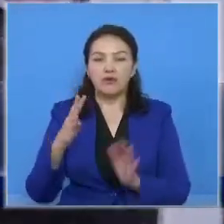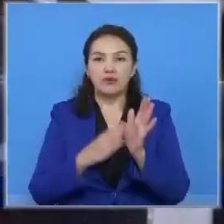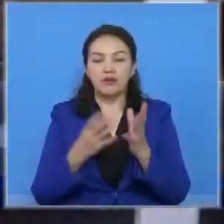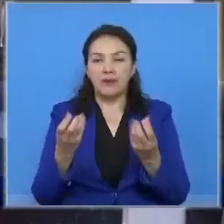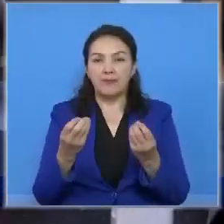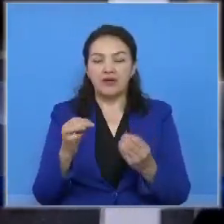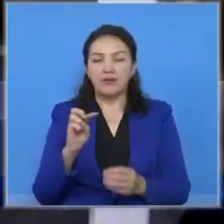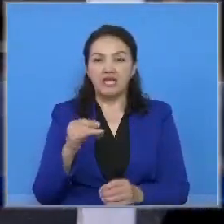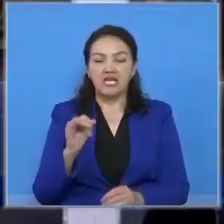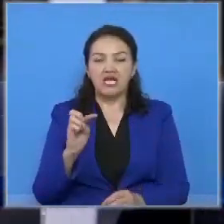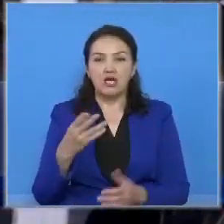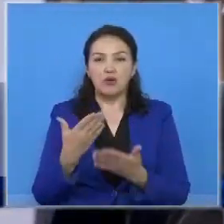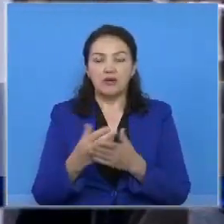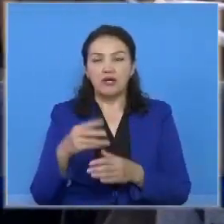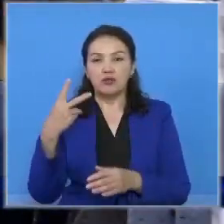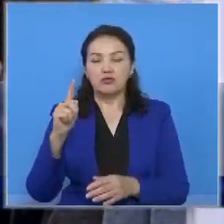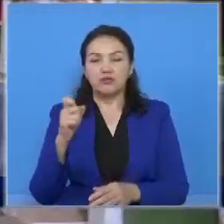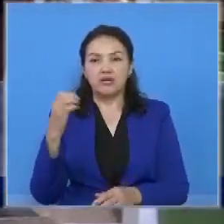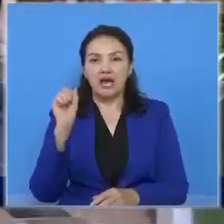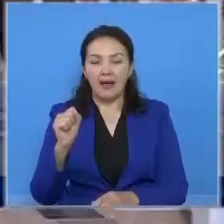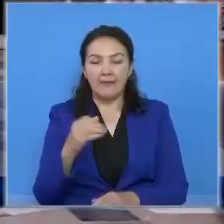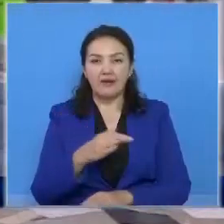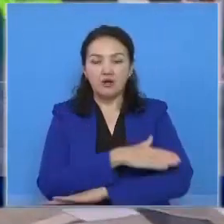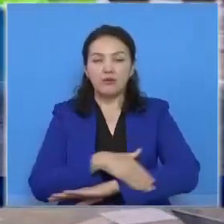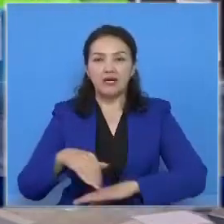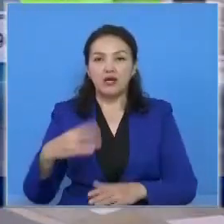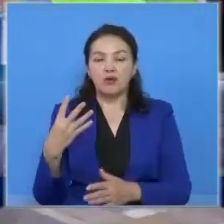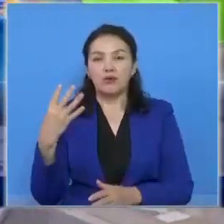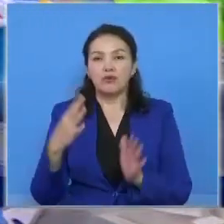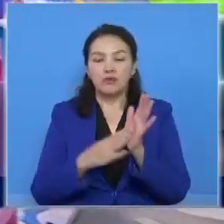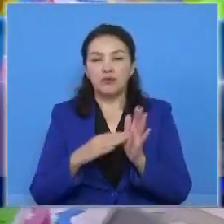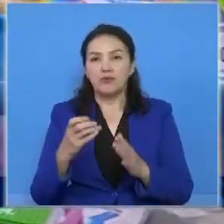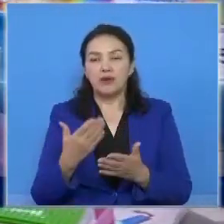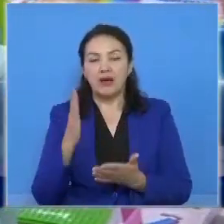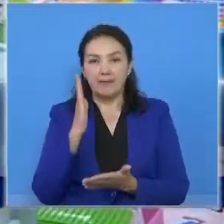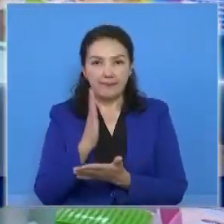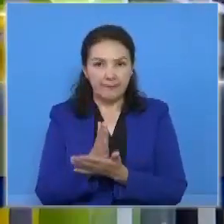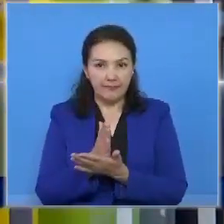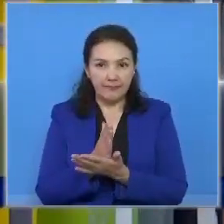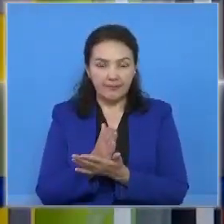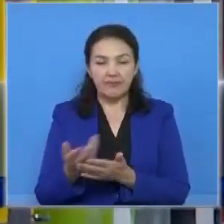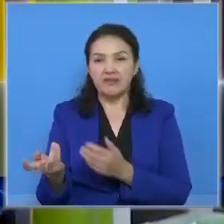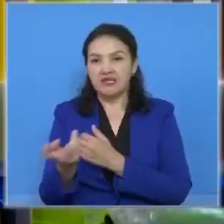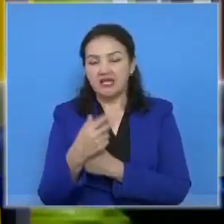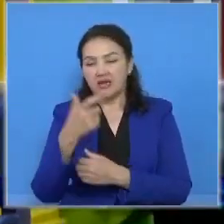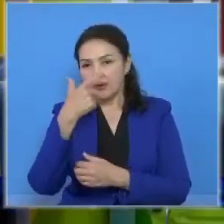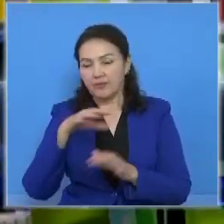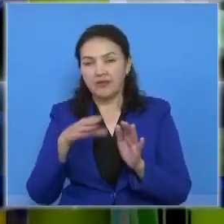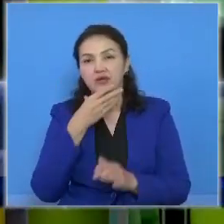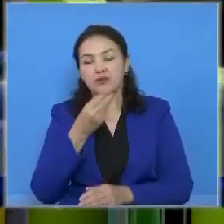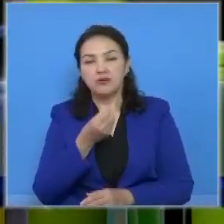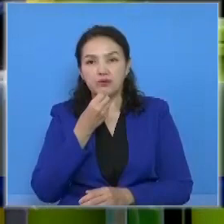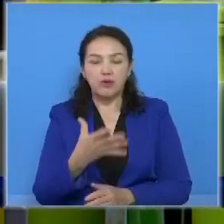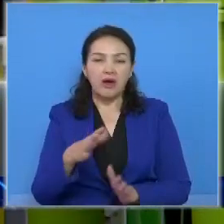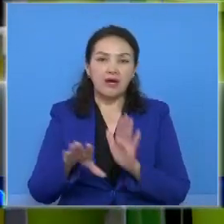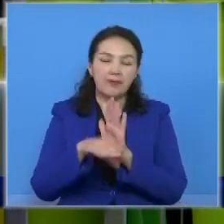және Сәңкібай Батыр даңғылы 101А, Шохан Уәлиханов көшесі 9 мекенжайларында орналасқан. Келіп, өзіңізге ұнаған жиһаз